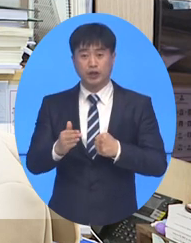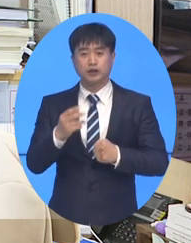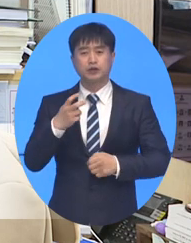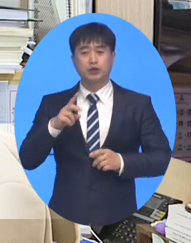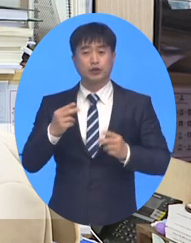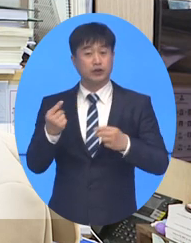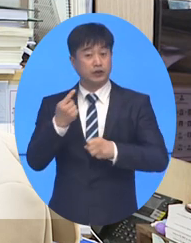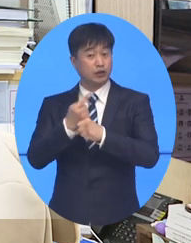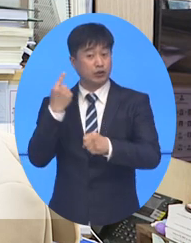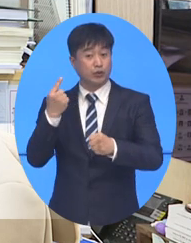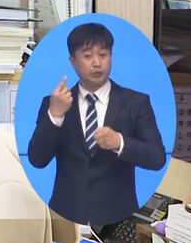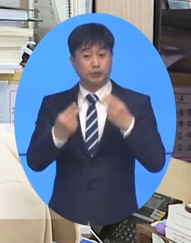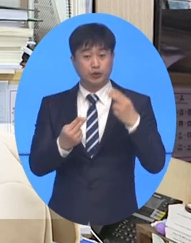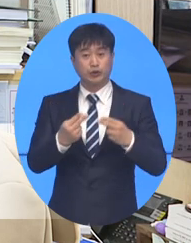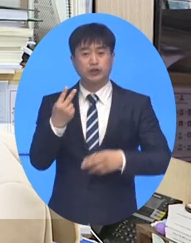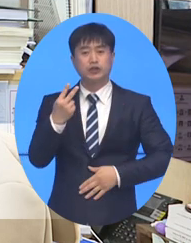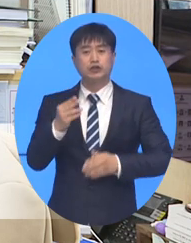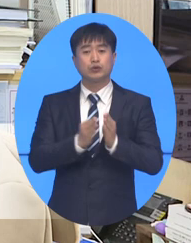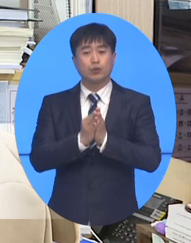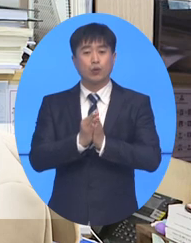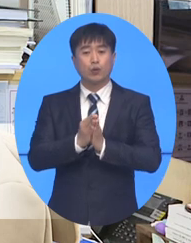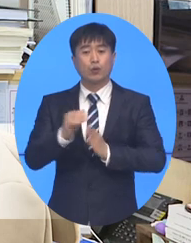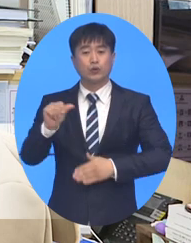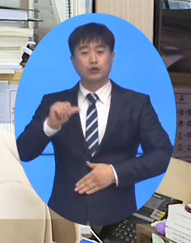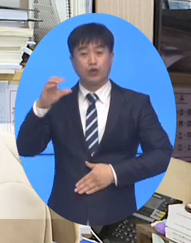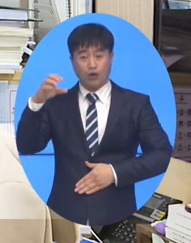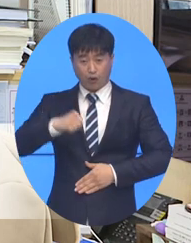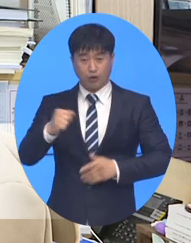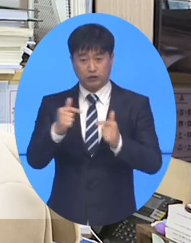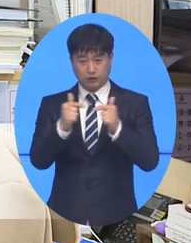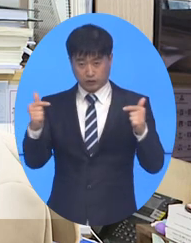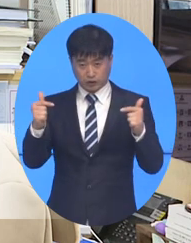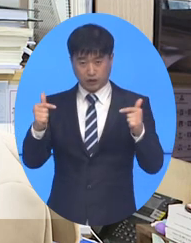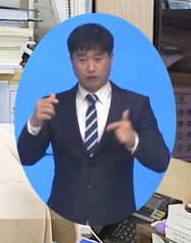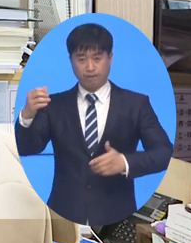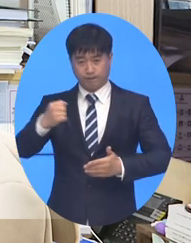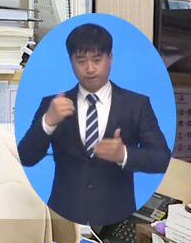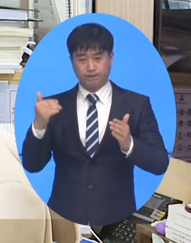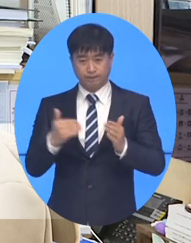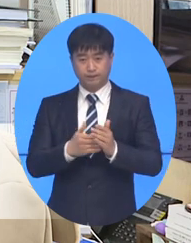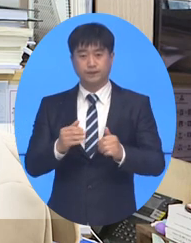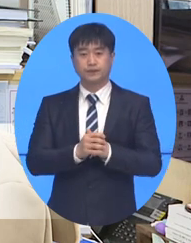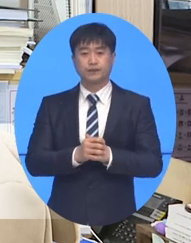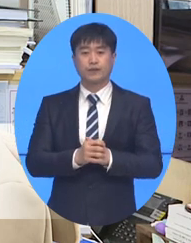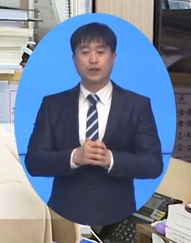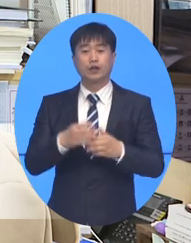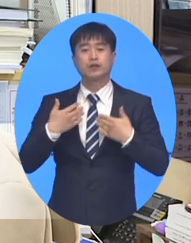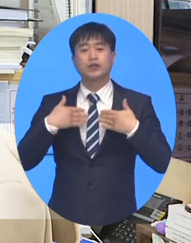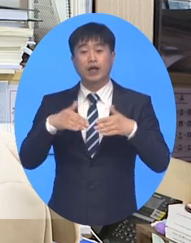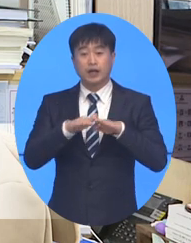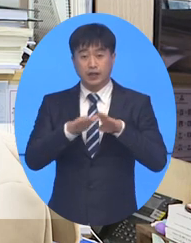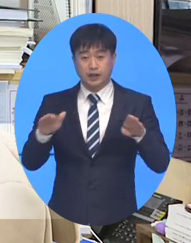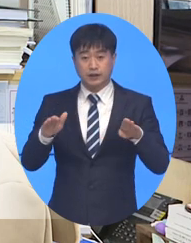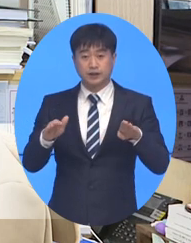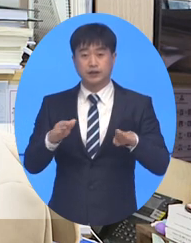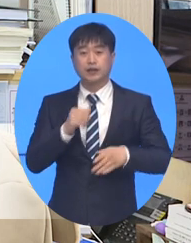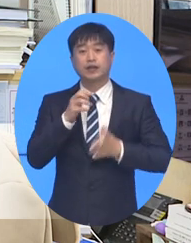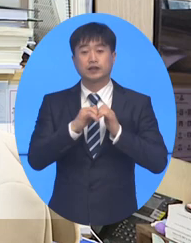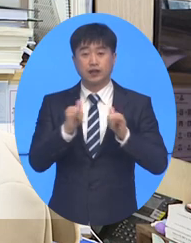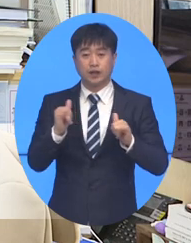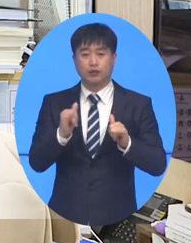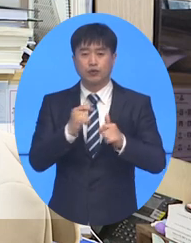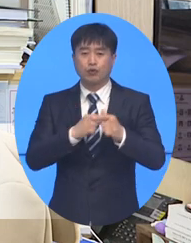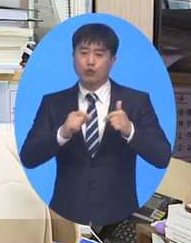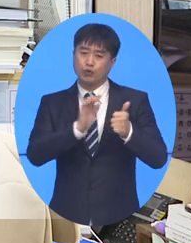2조 5천여억원 증가한 11조 6900여 원을 확보하였고 취약계층과 서민을